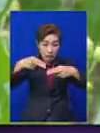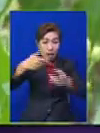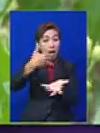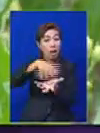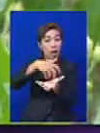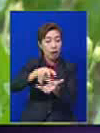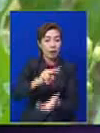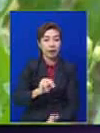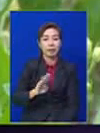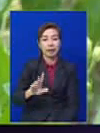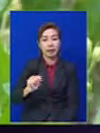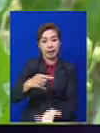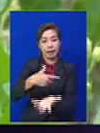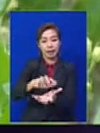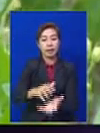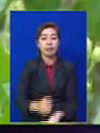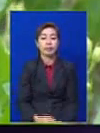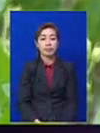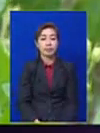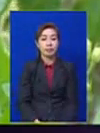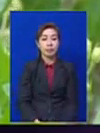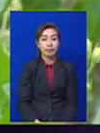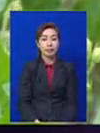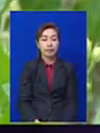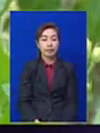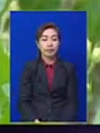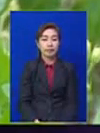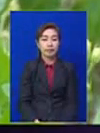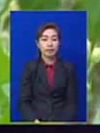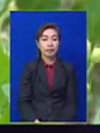องอินรายงาน